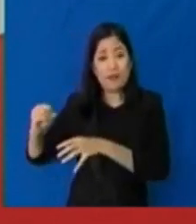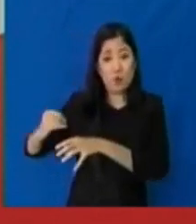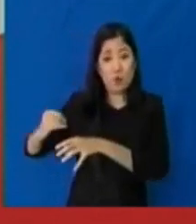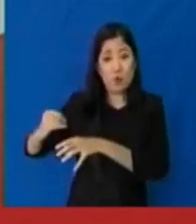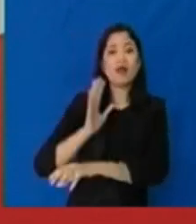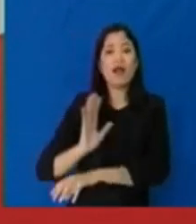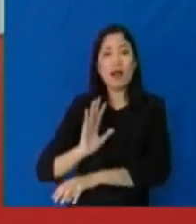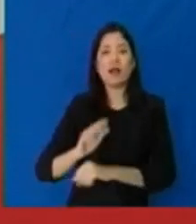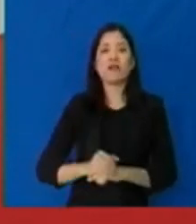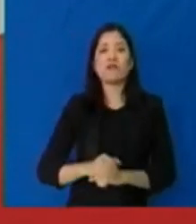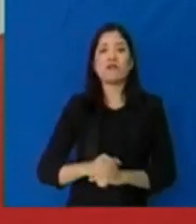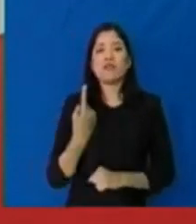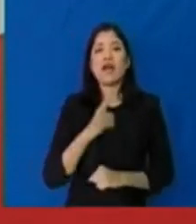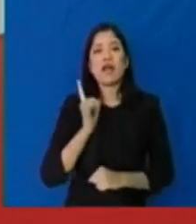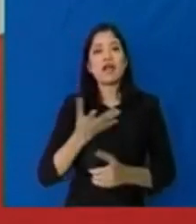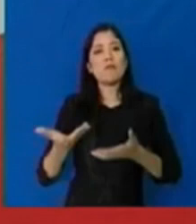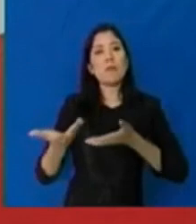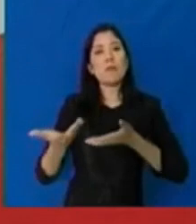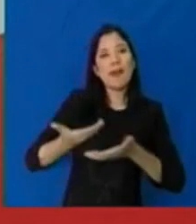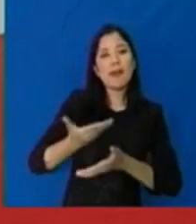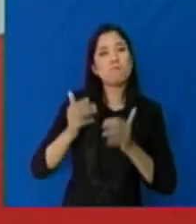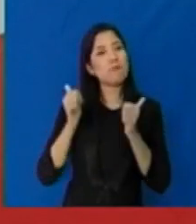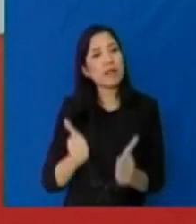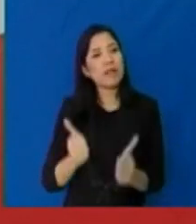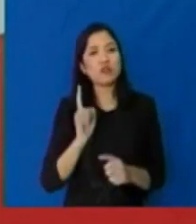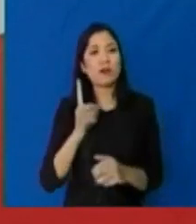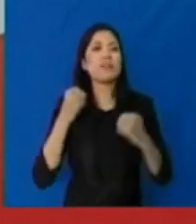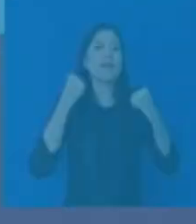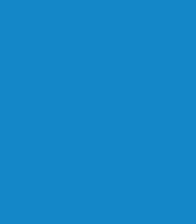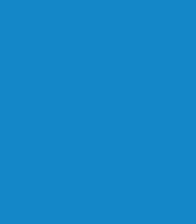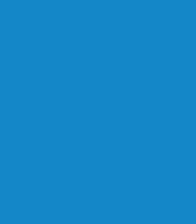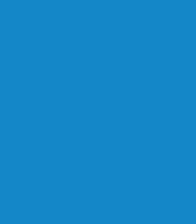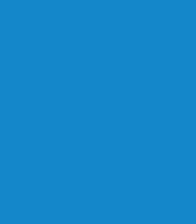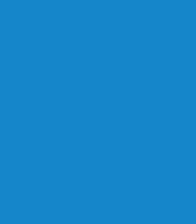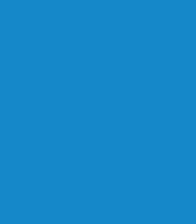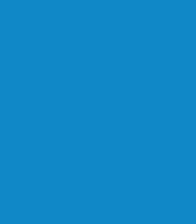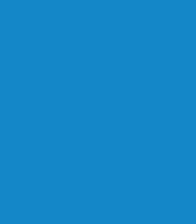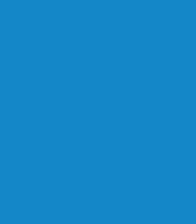orang lain, dan kita berikan layanan yang terbaik agar segera sehat kembali.